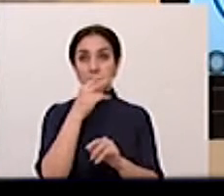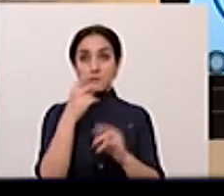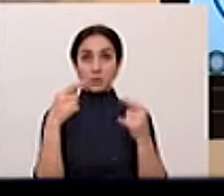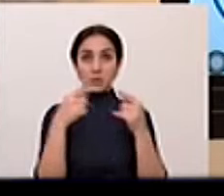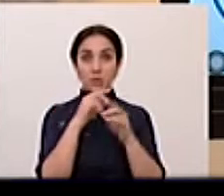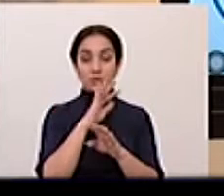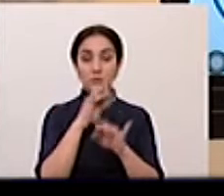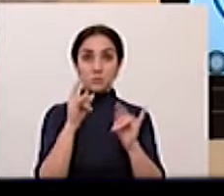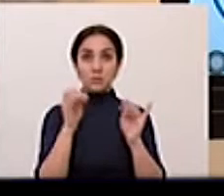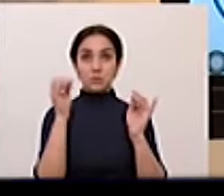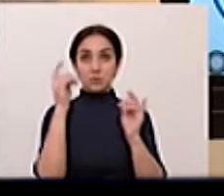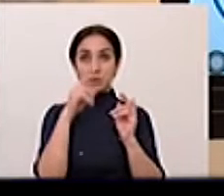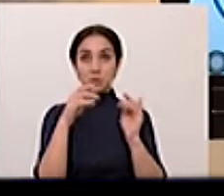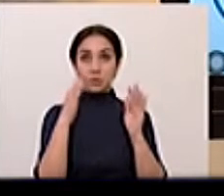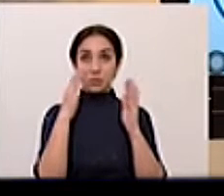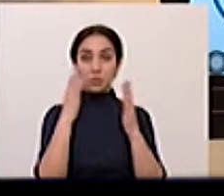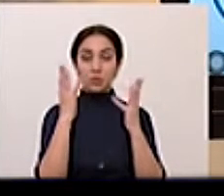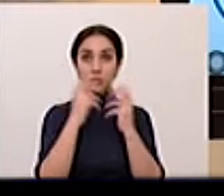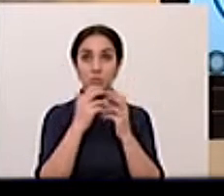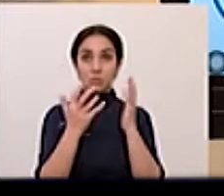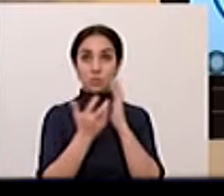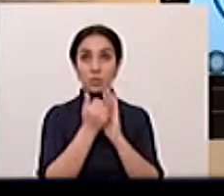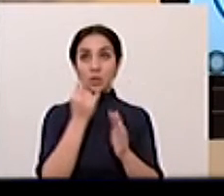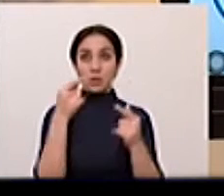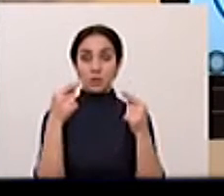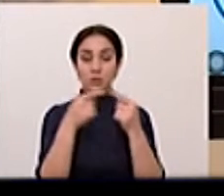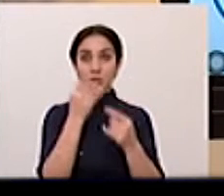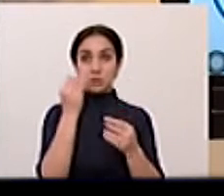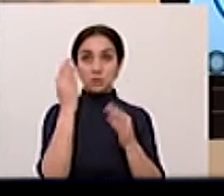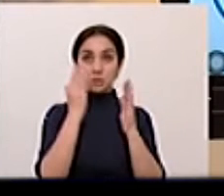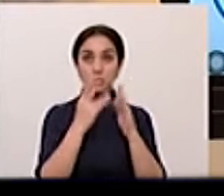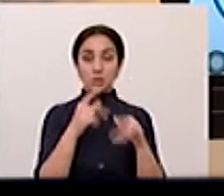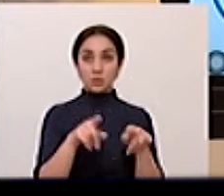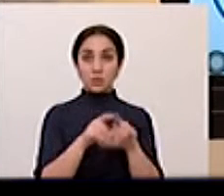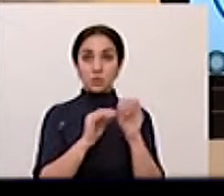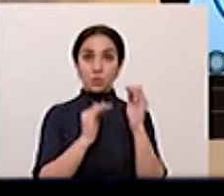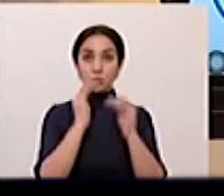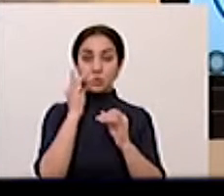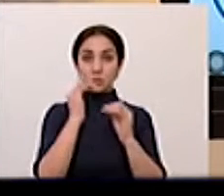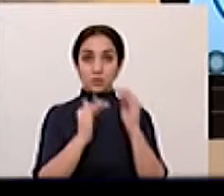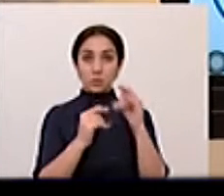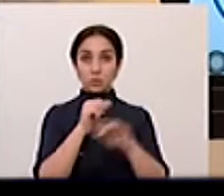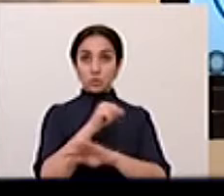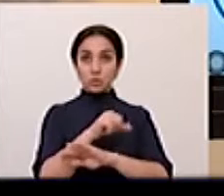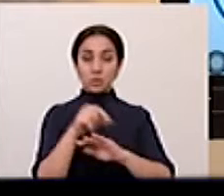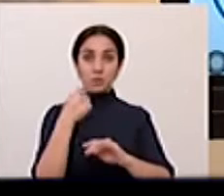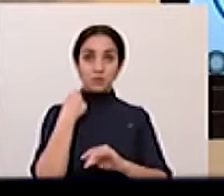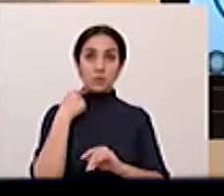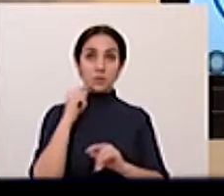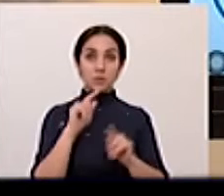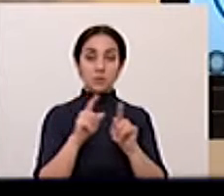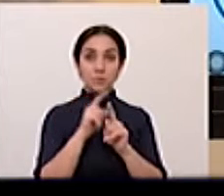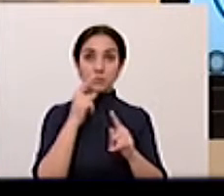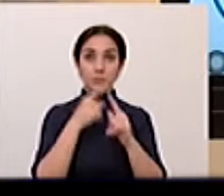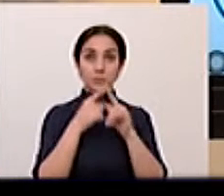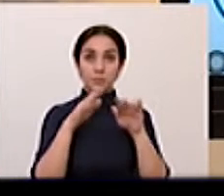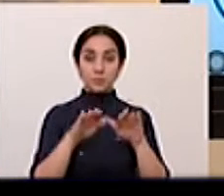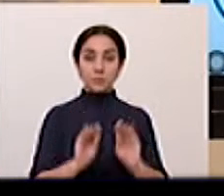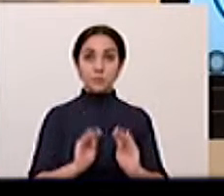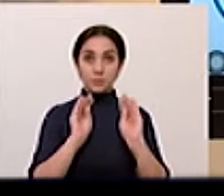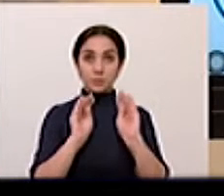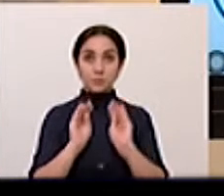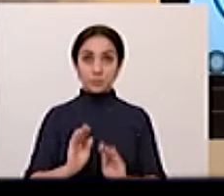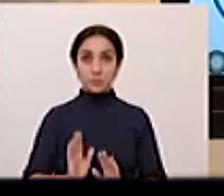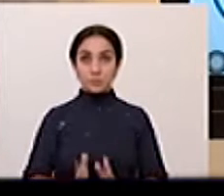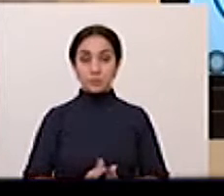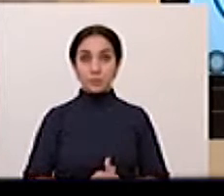aniqmas integralni hisoblab olib, so'ng aniq integralning yuqori hamda quyi chegaradagi qiymatlarini x ning o'rniga qo'yib